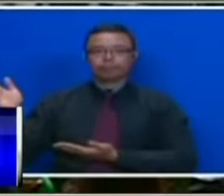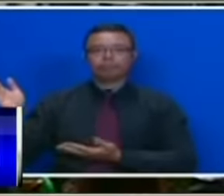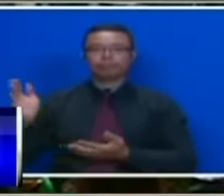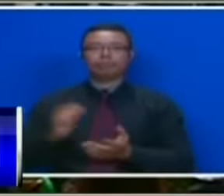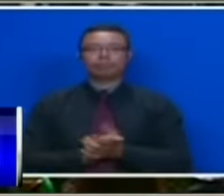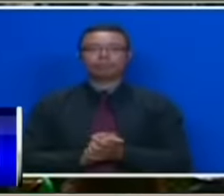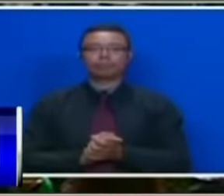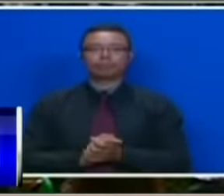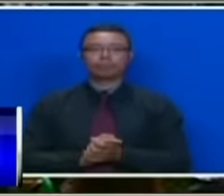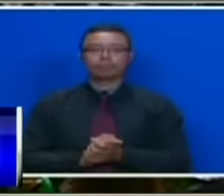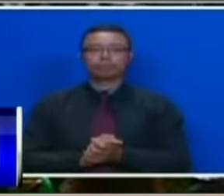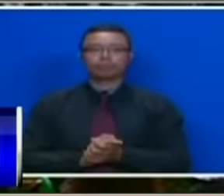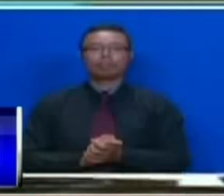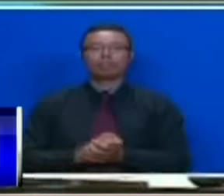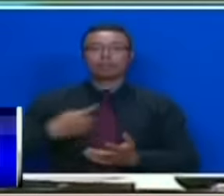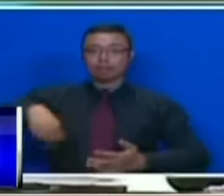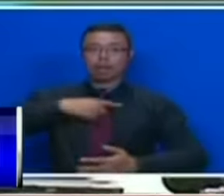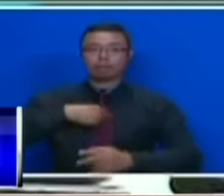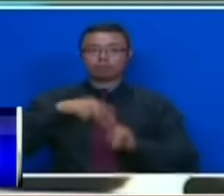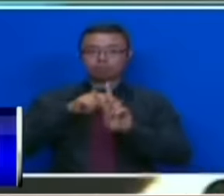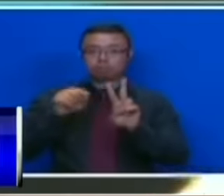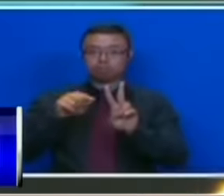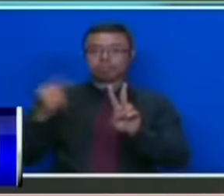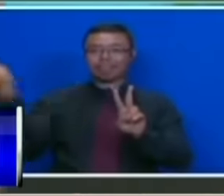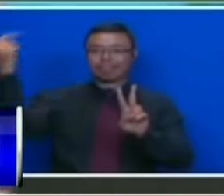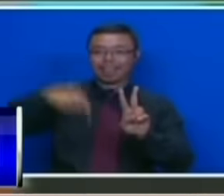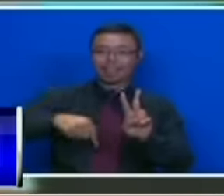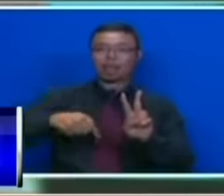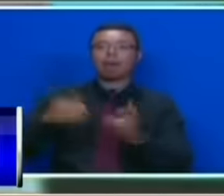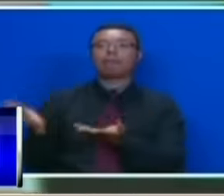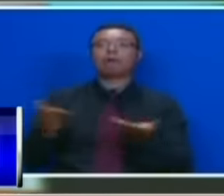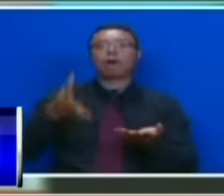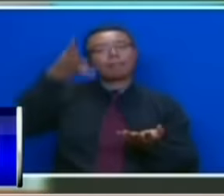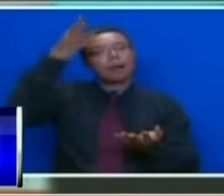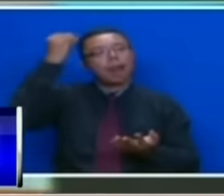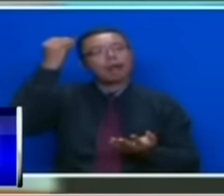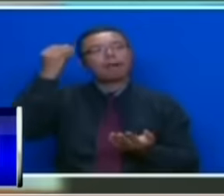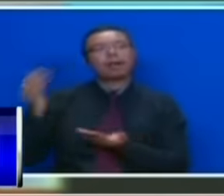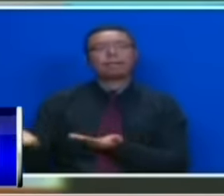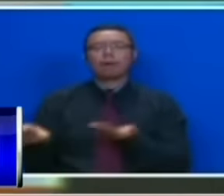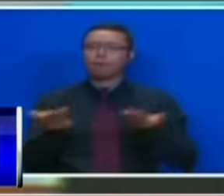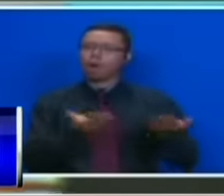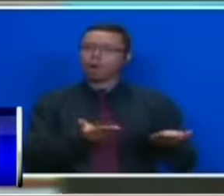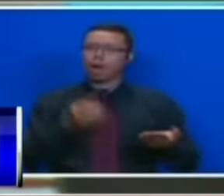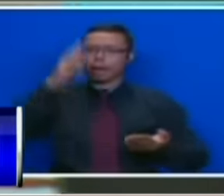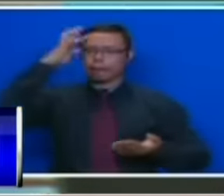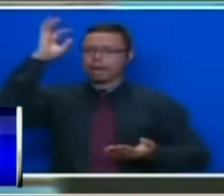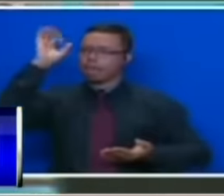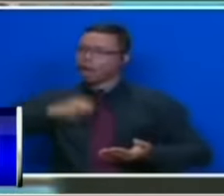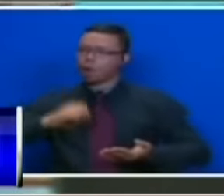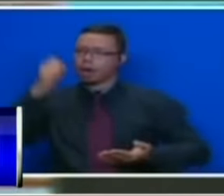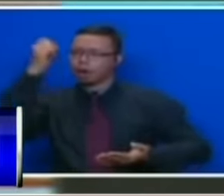Anda berbicara. Kami berdua datang membawa pengalaman, membawa pengetahuan